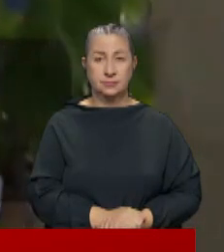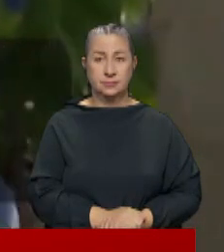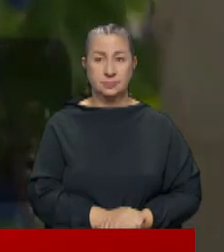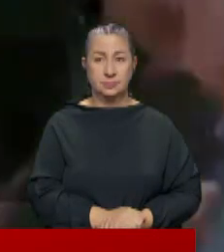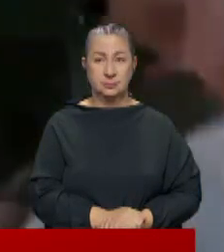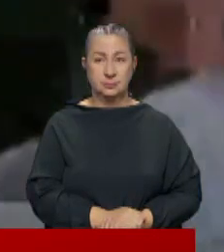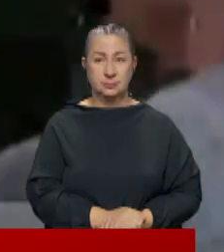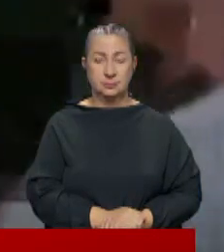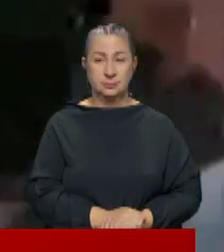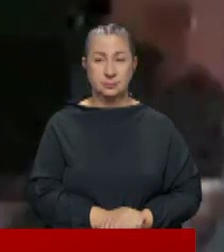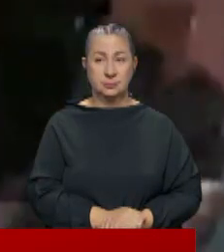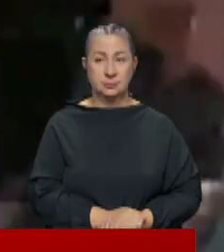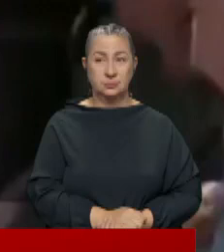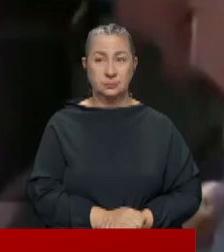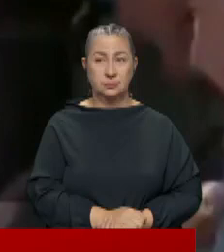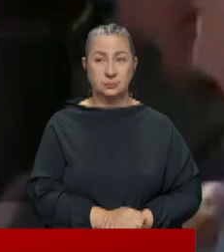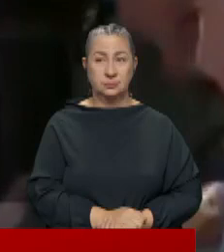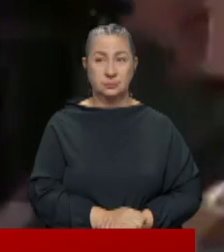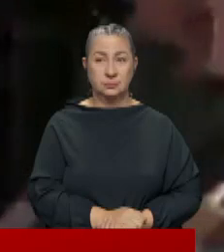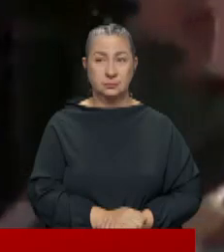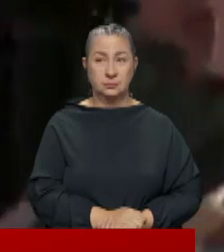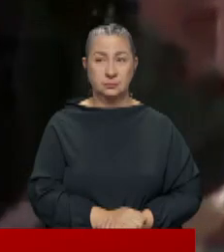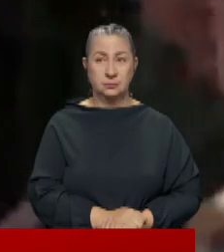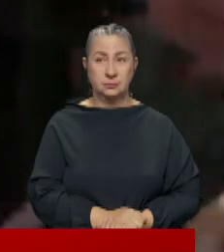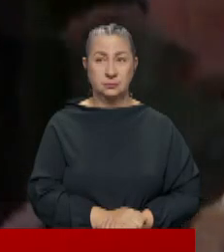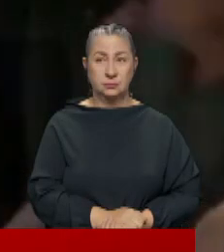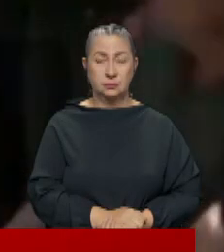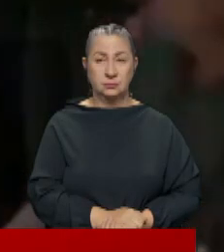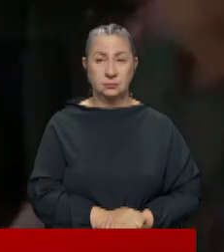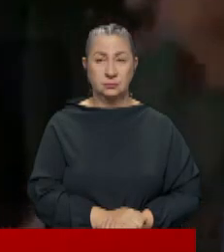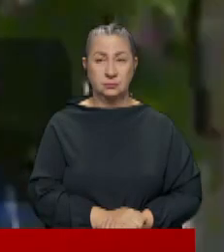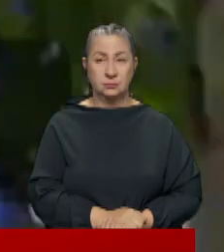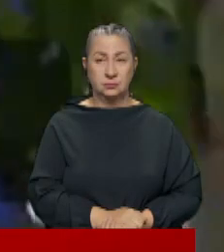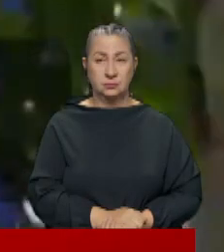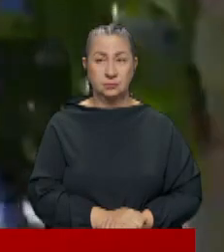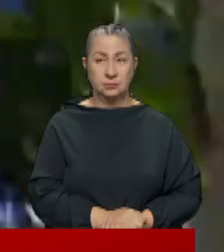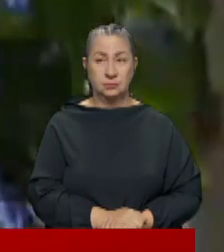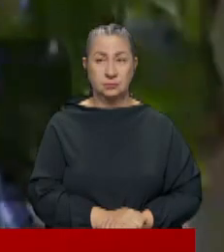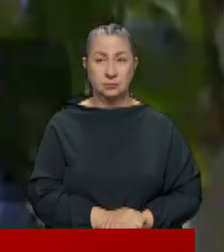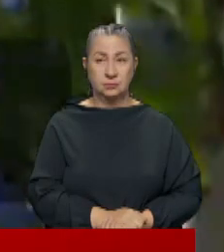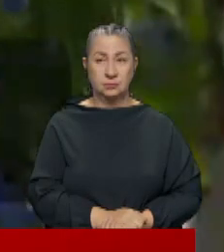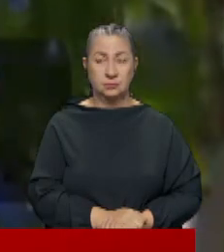3062 dolar. 2022 3034 dolar. Düşmüş arkadaşlar. Niçin düşüyor?